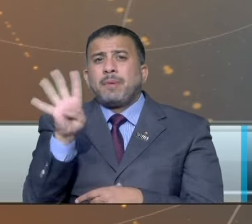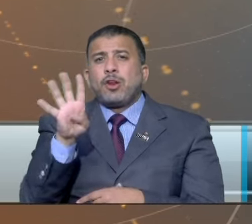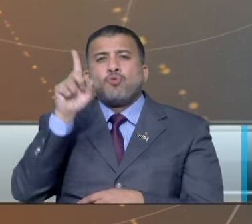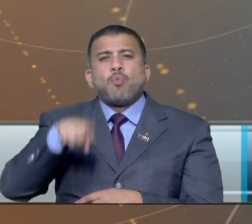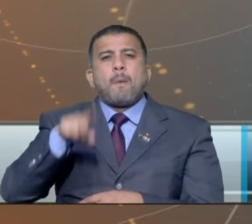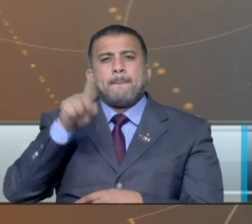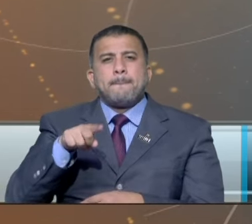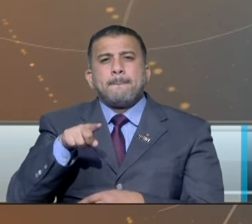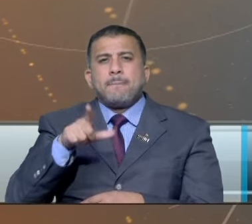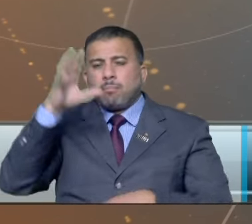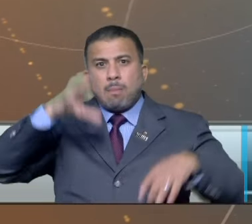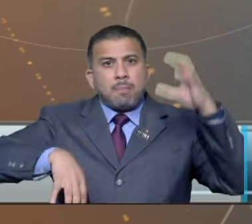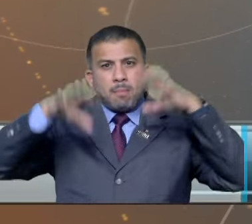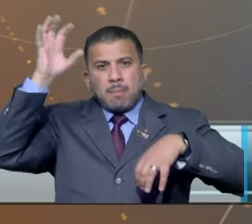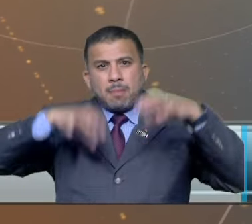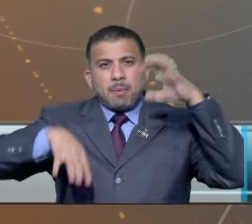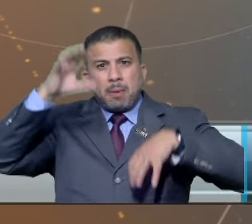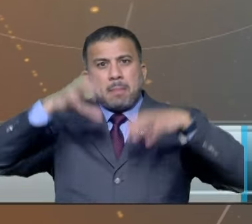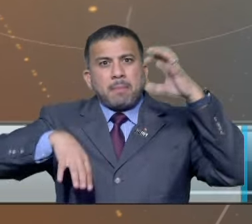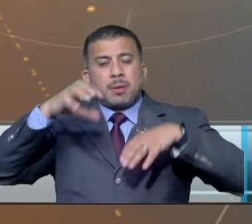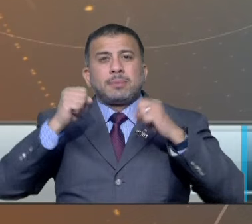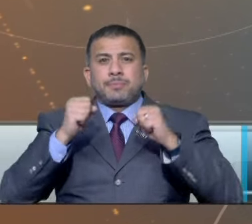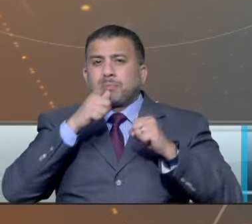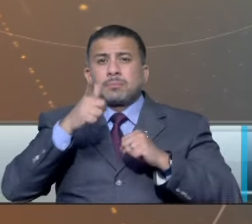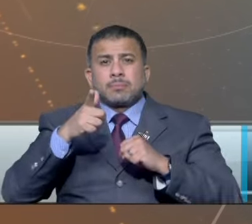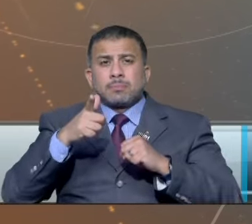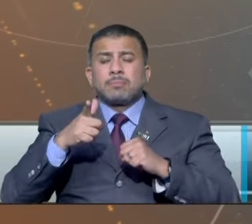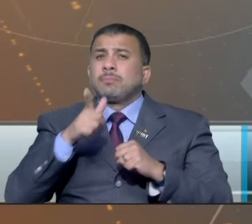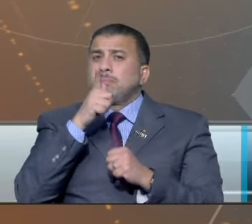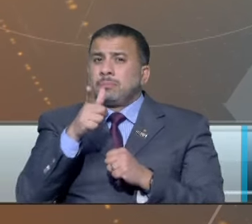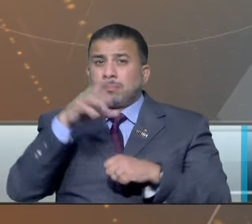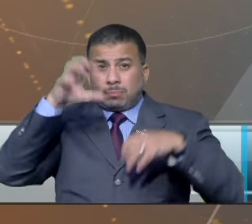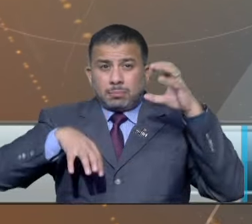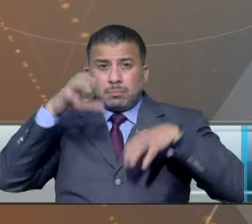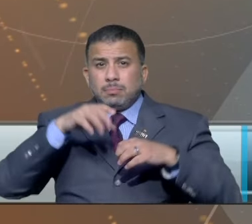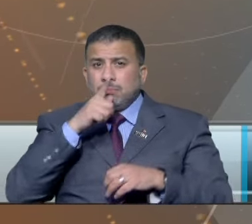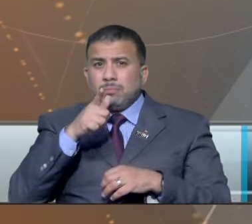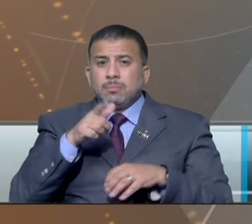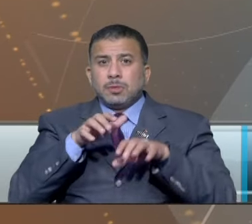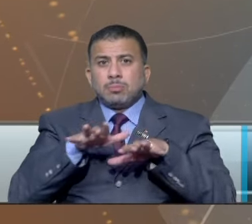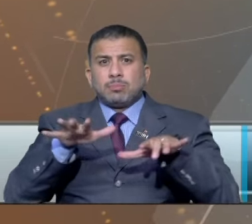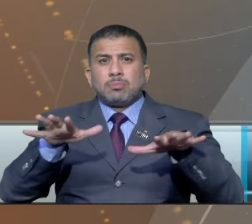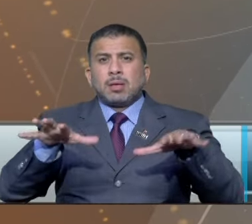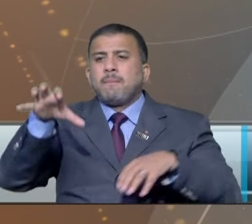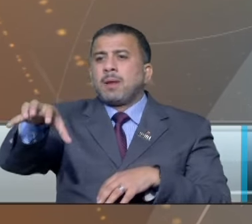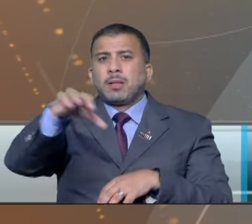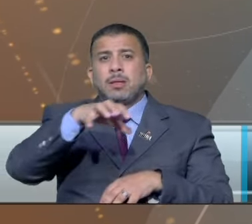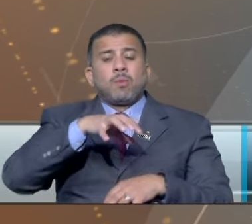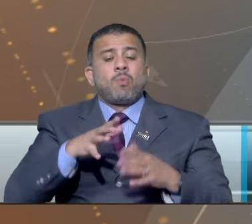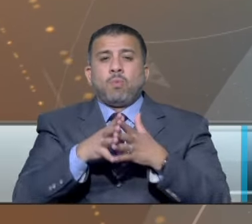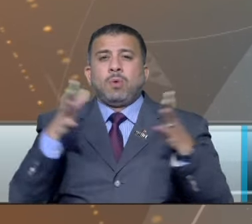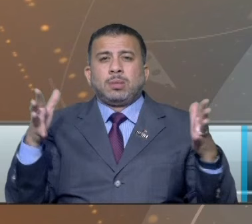40 يوما بغزاره الامطار وشملها اي ان مطارها يكون اعم ويشمل مناطق